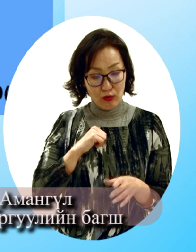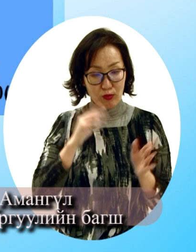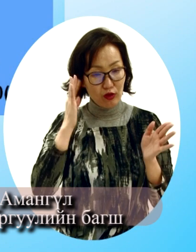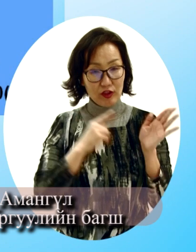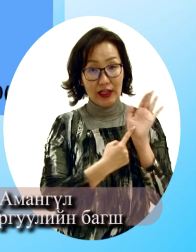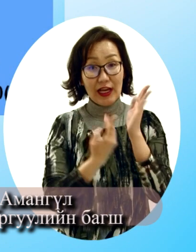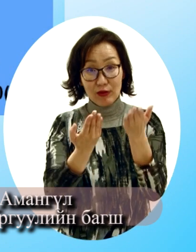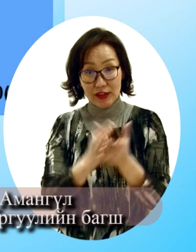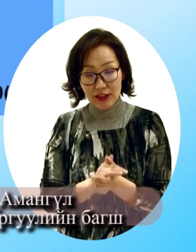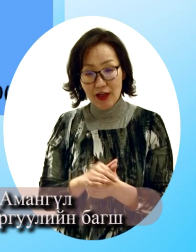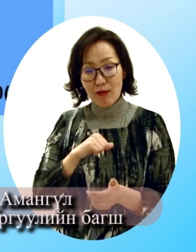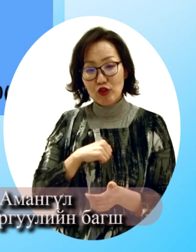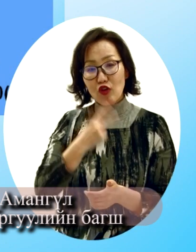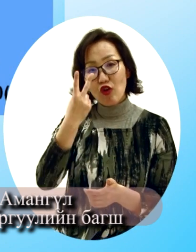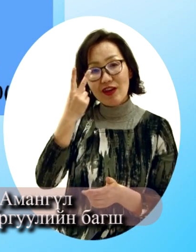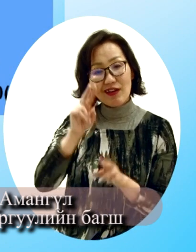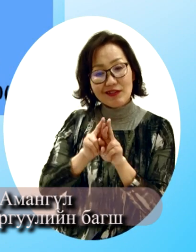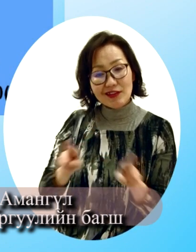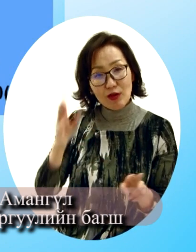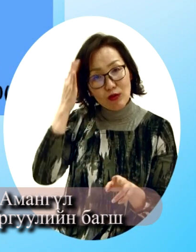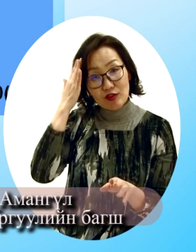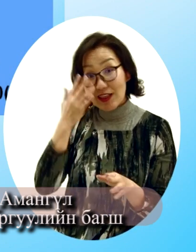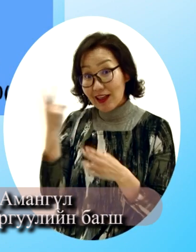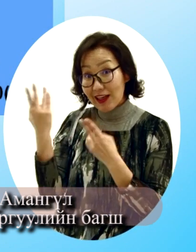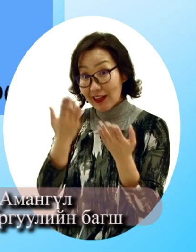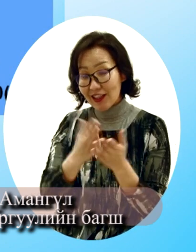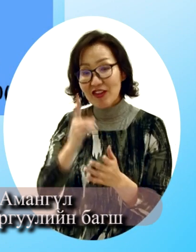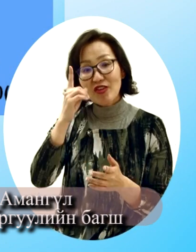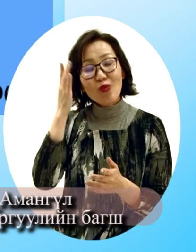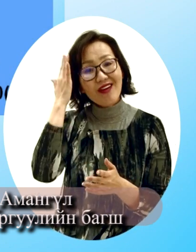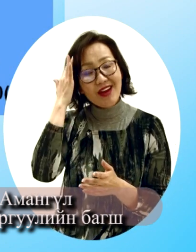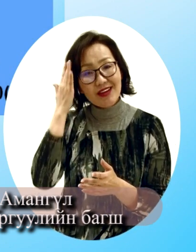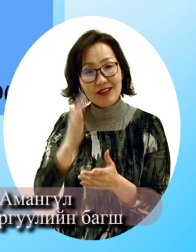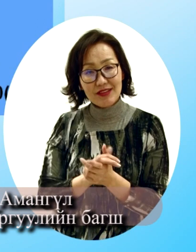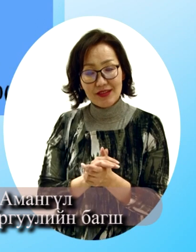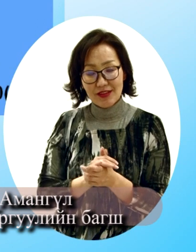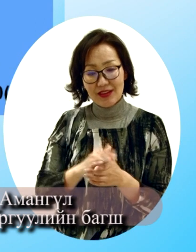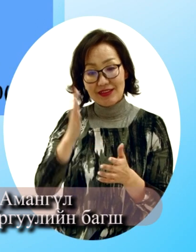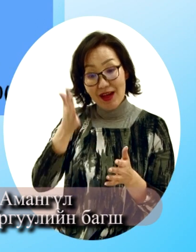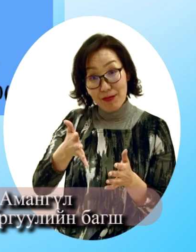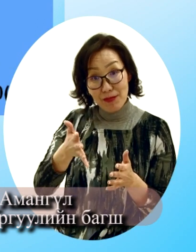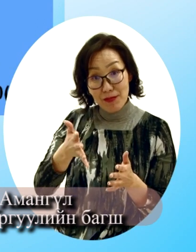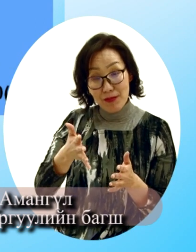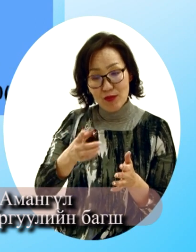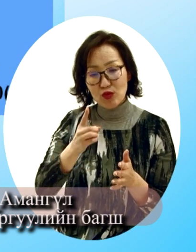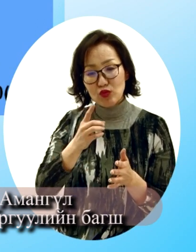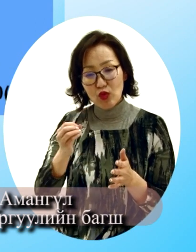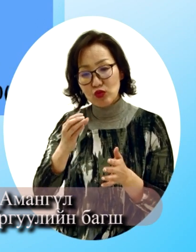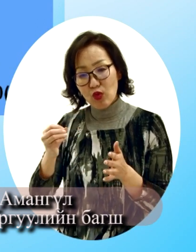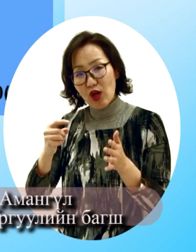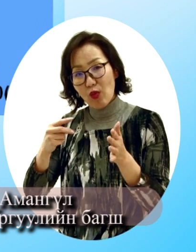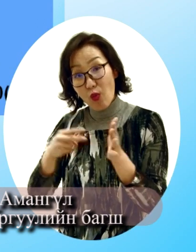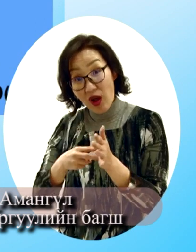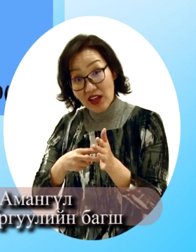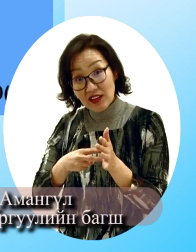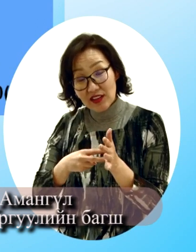Мұғалымдарым екі тәсілмен шығарды. Бірінші тәсіл 5000-ды 100-ден бөлгенде 50 бөлік шықты. Ал 1